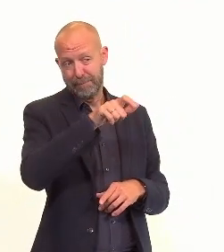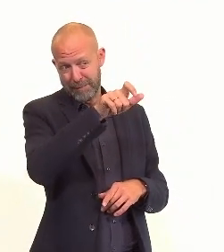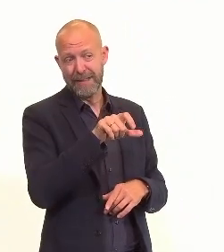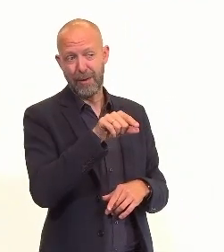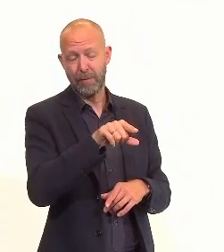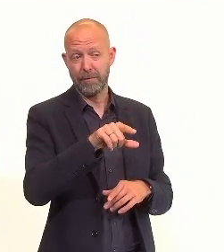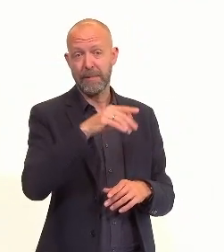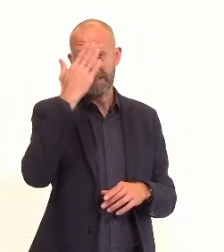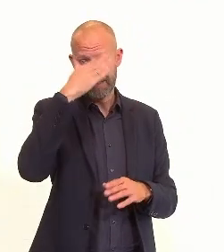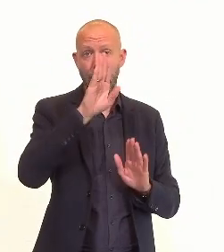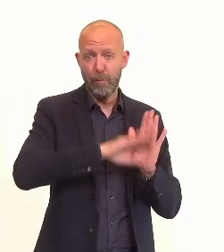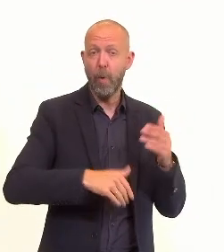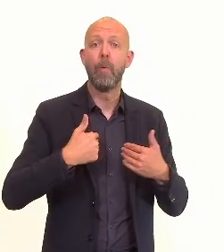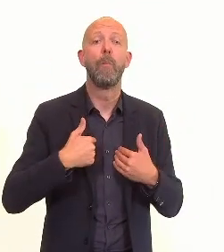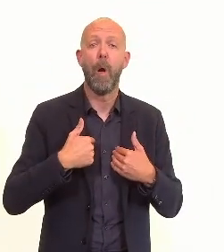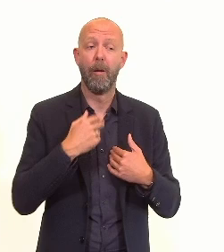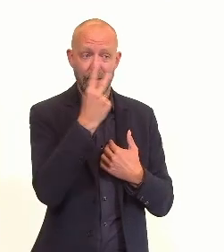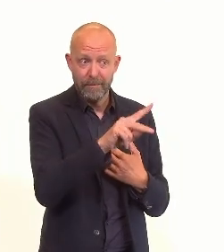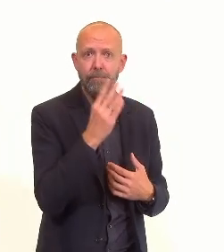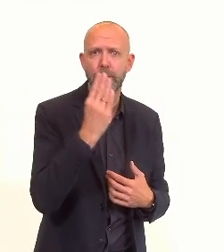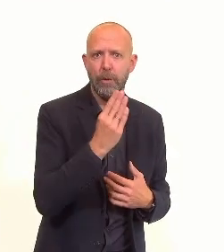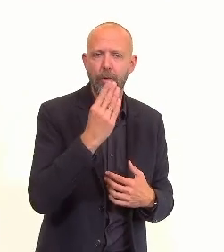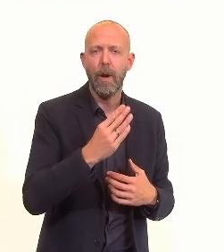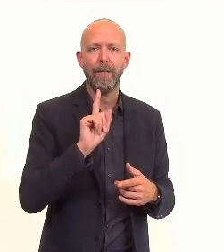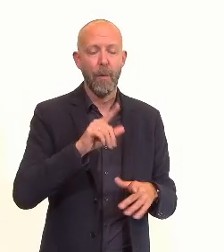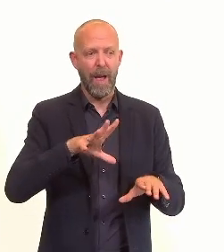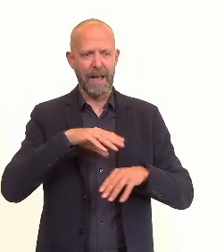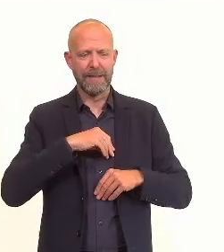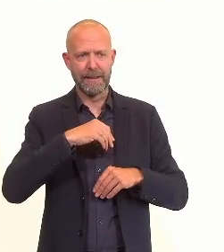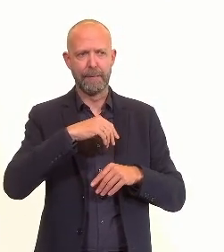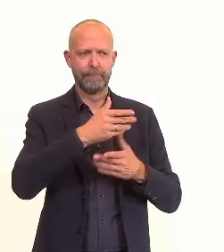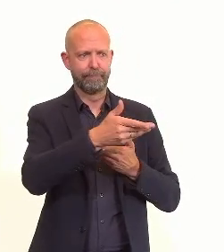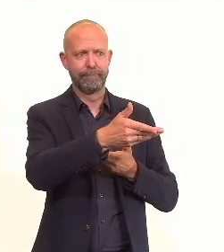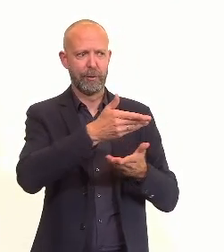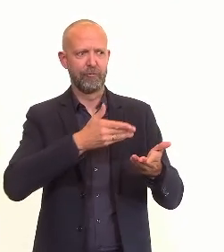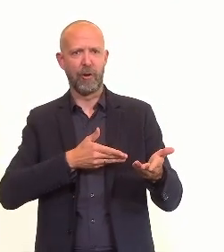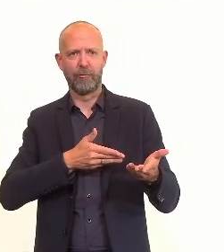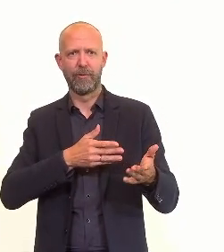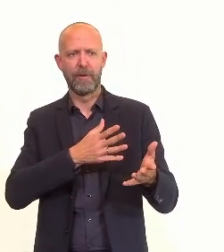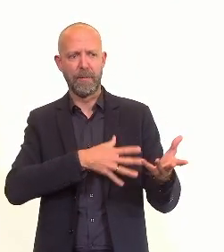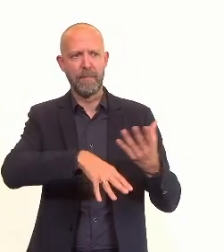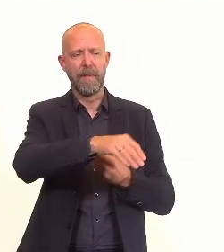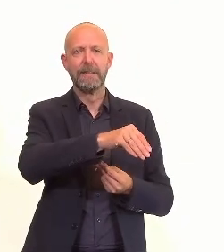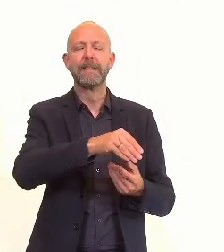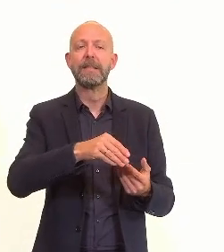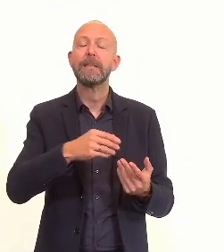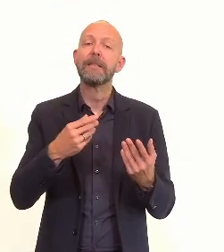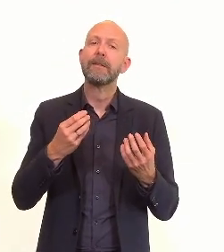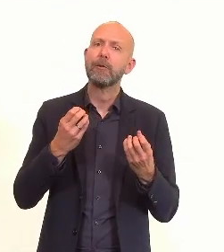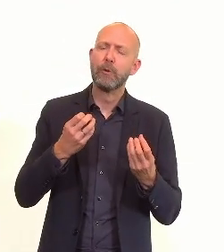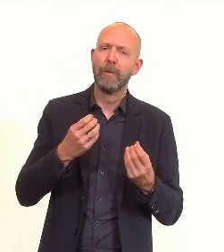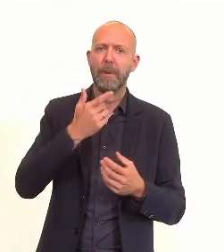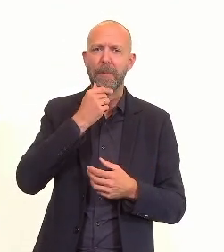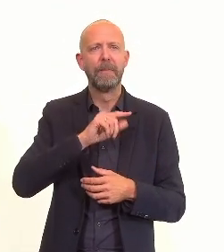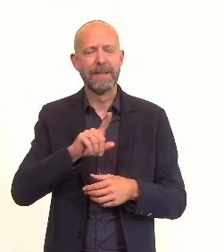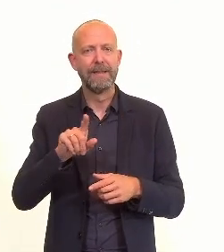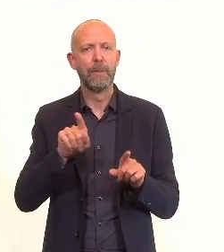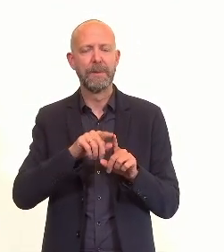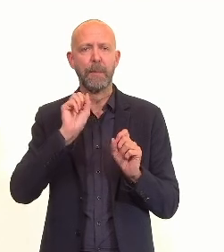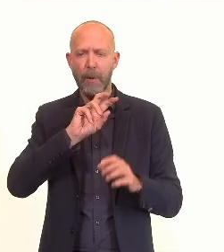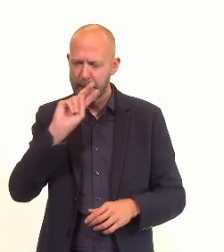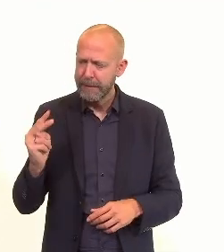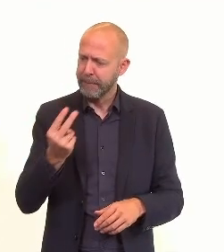de l'après-midi. Des fois, si je m'adresse à un certain corps de métier, il ne saura pas forcément me répondre. Et donc, comment est-ce qu'on facilite la circulation de cette information-là et